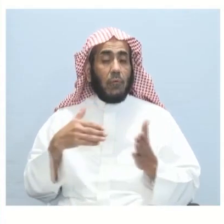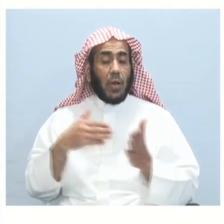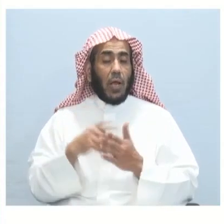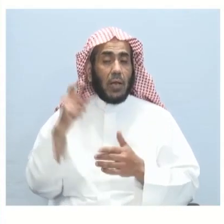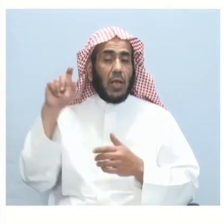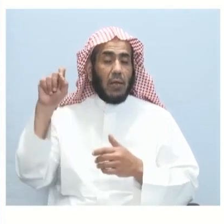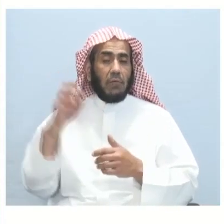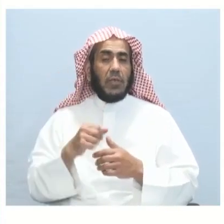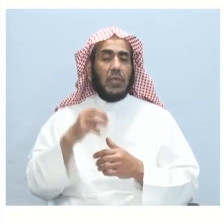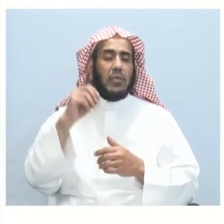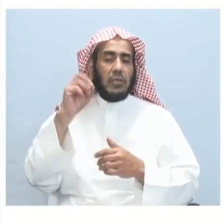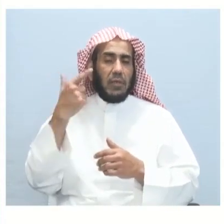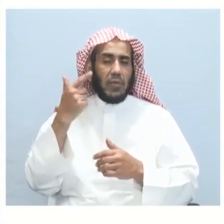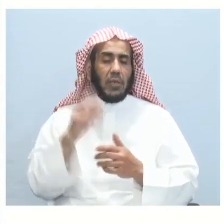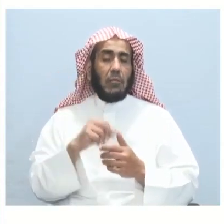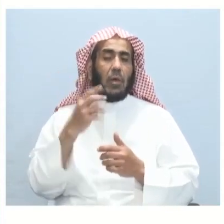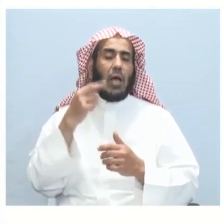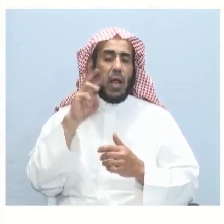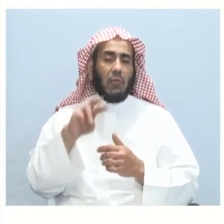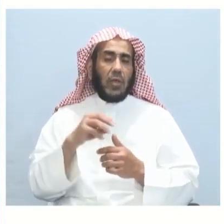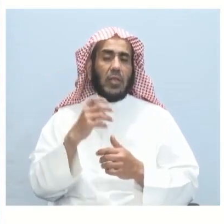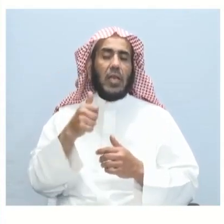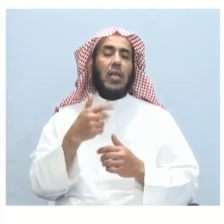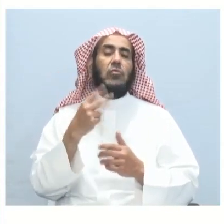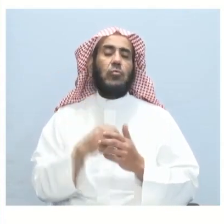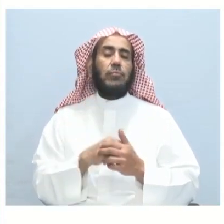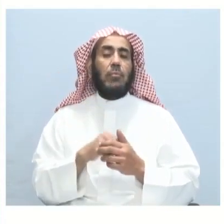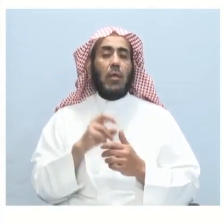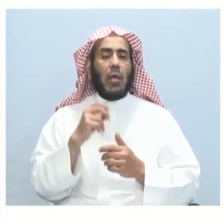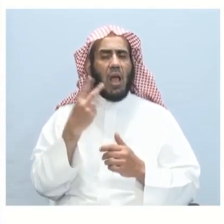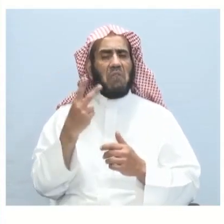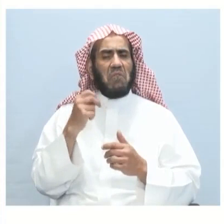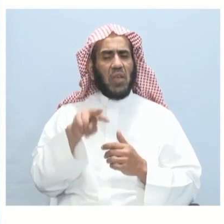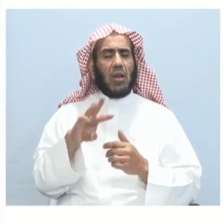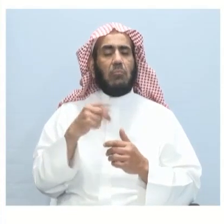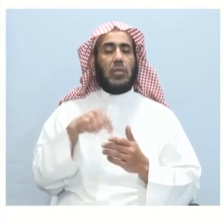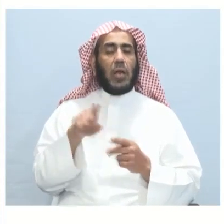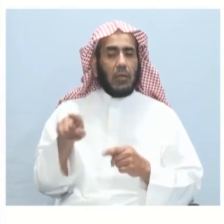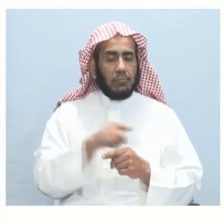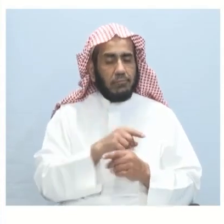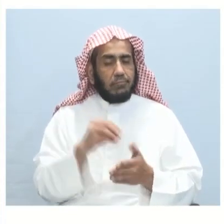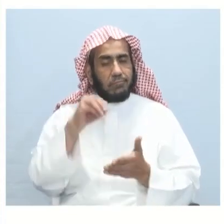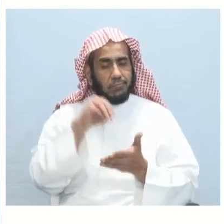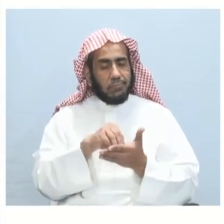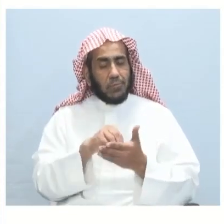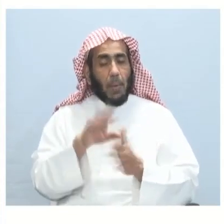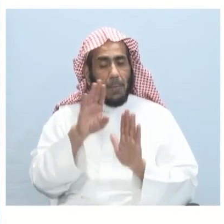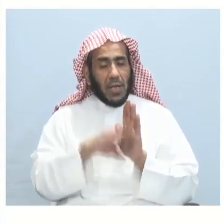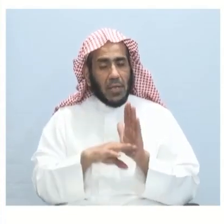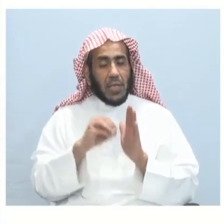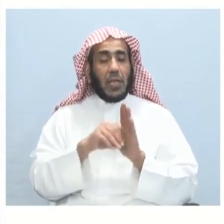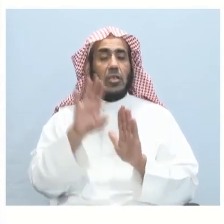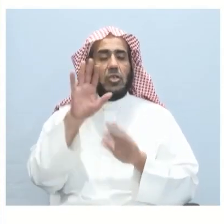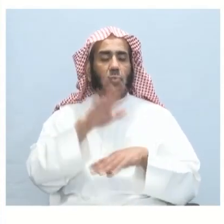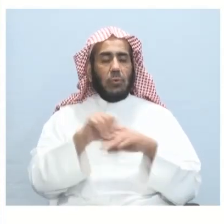اف 7 نكتب 2000 ريال سعودي بالطريقه هذه اضفنا البيانات الى